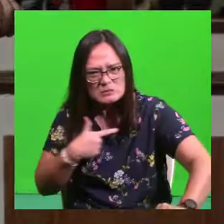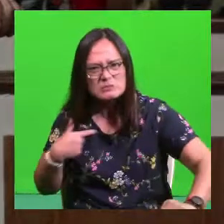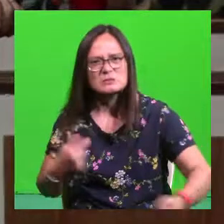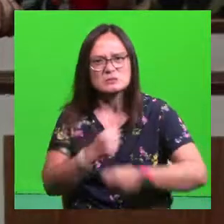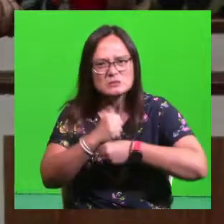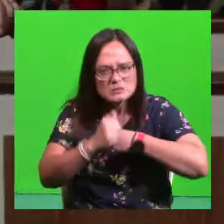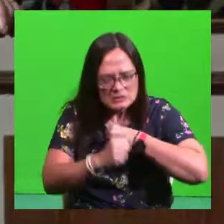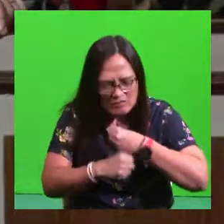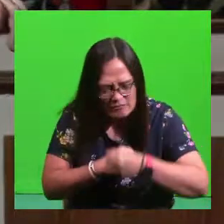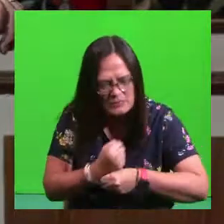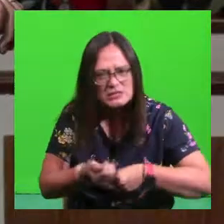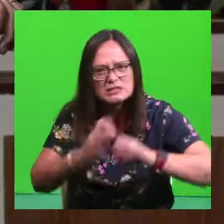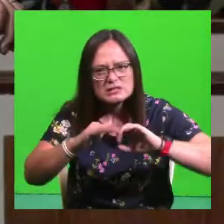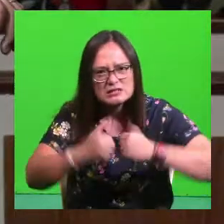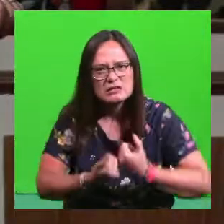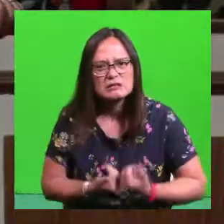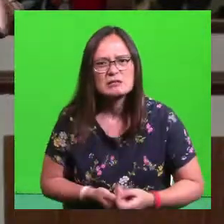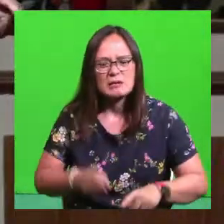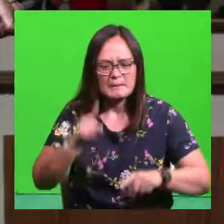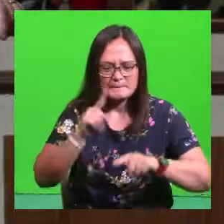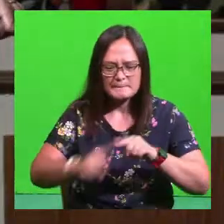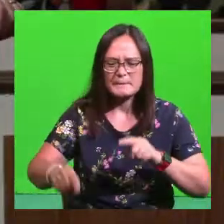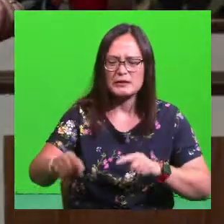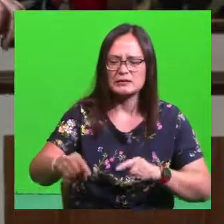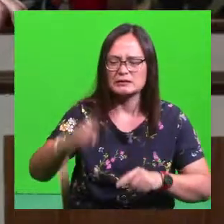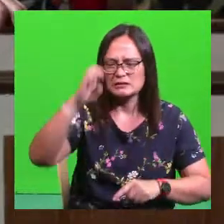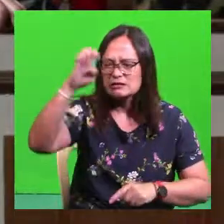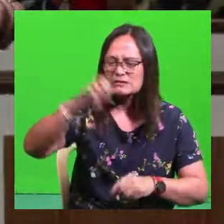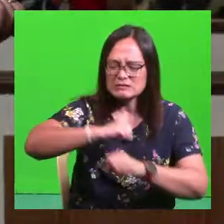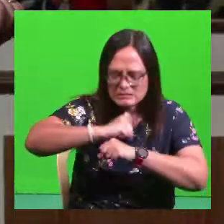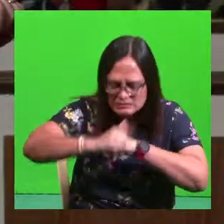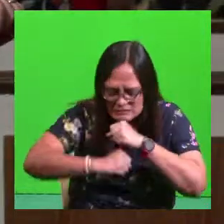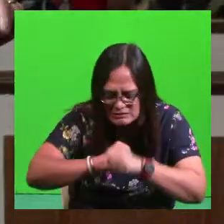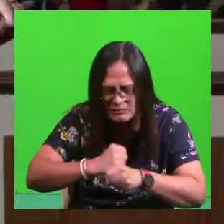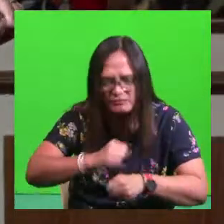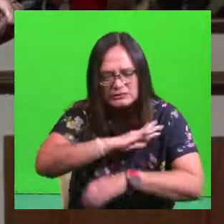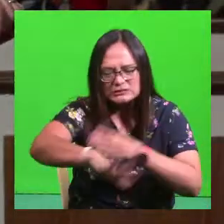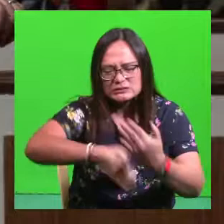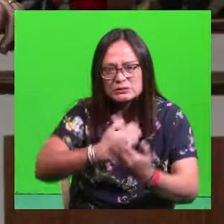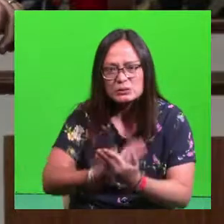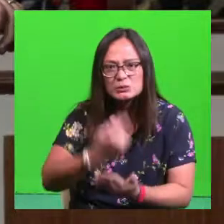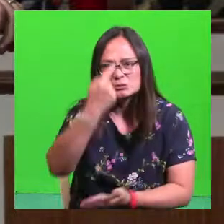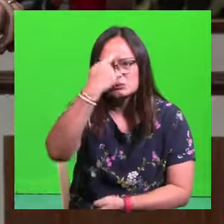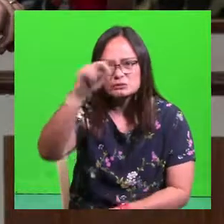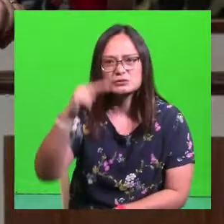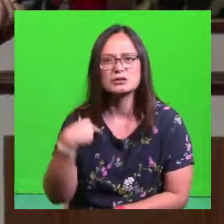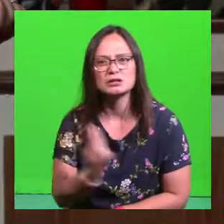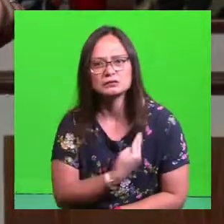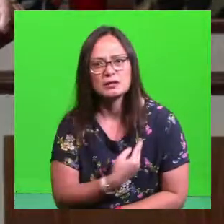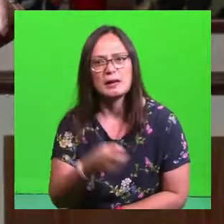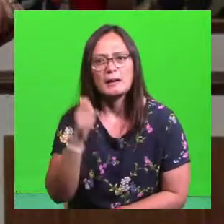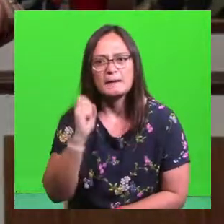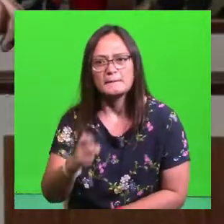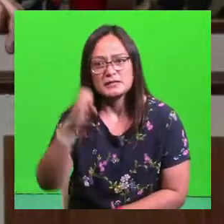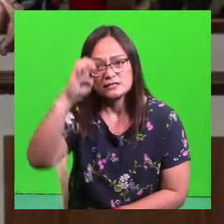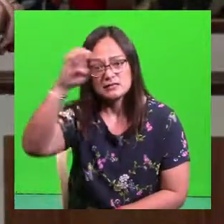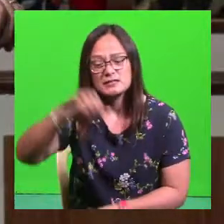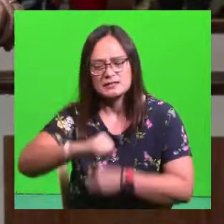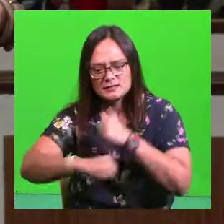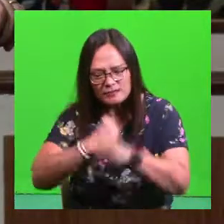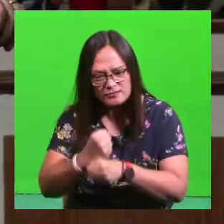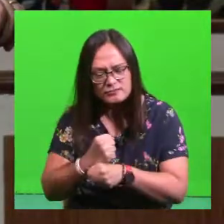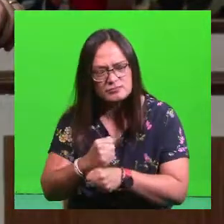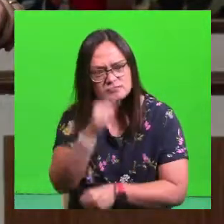He suffered all for us. Must He suffer? Yes. Upang makita natin at mahayag sa atin, mga